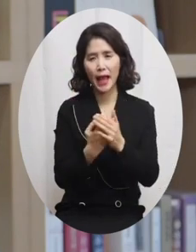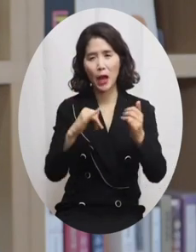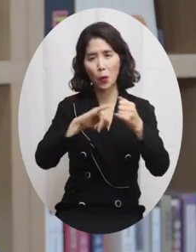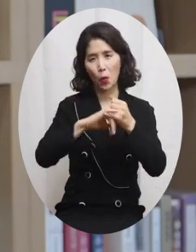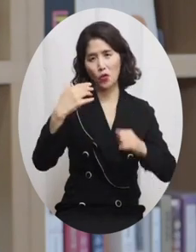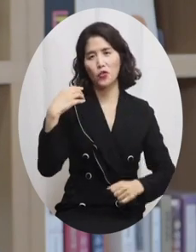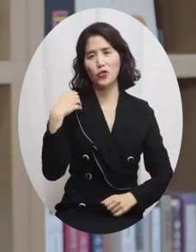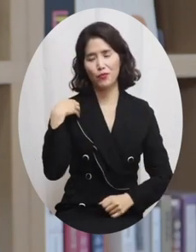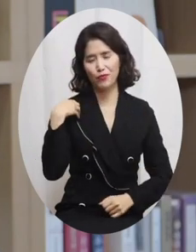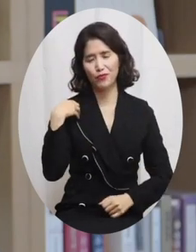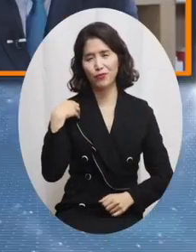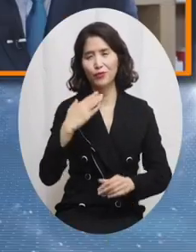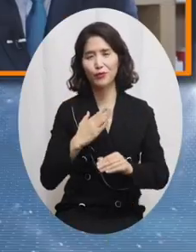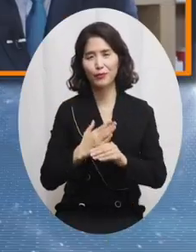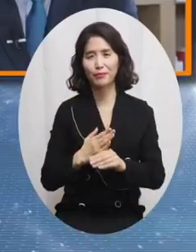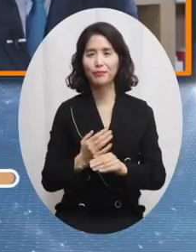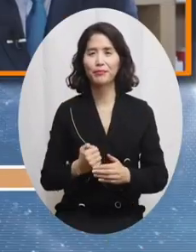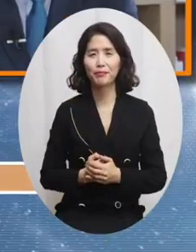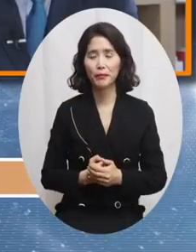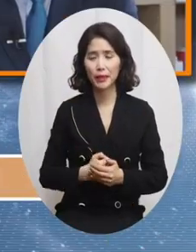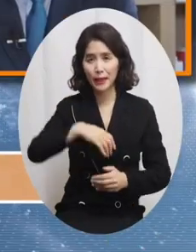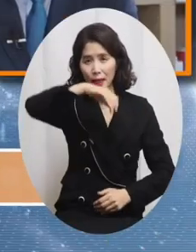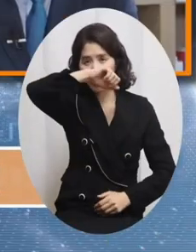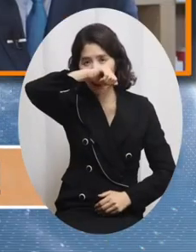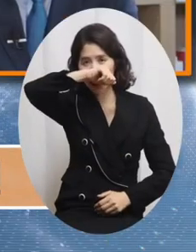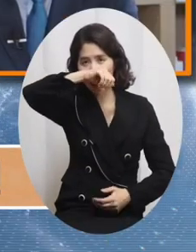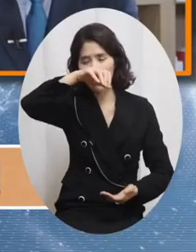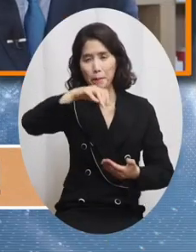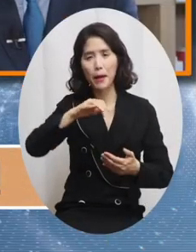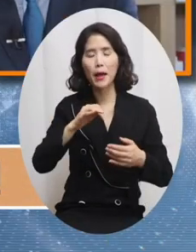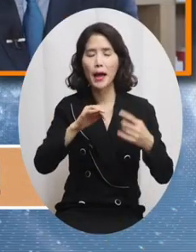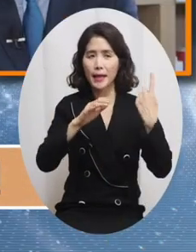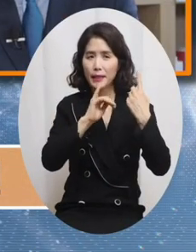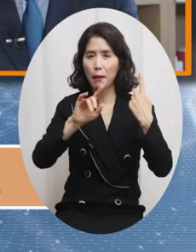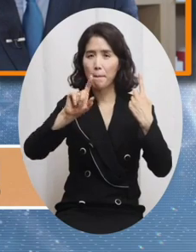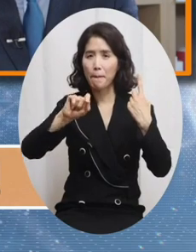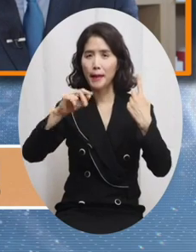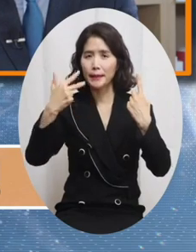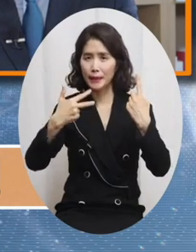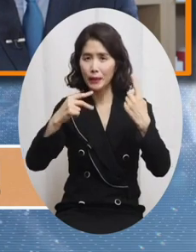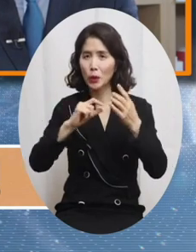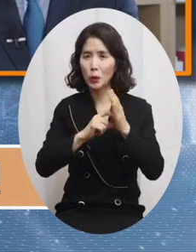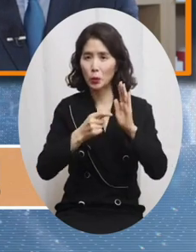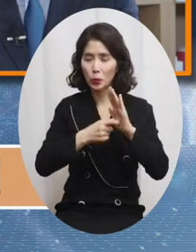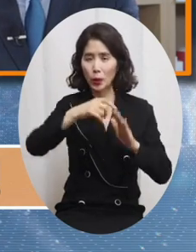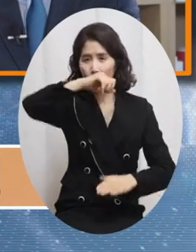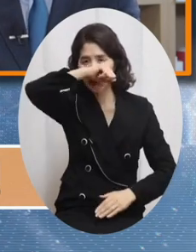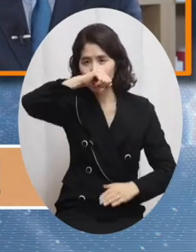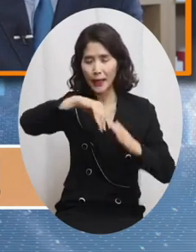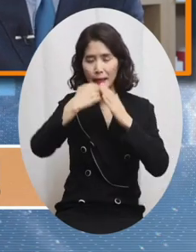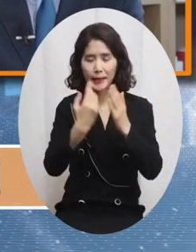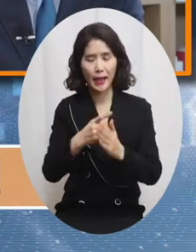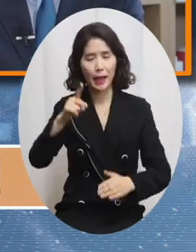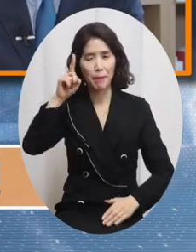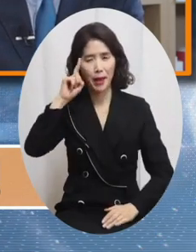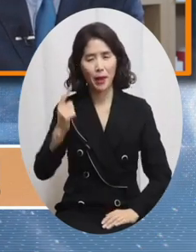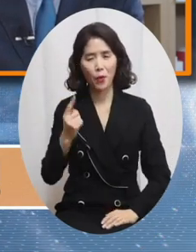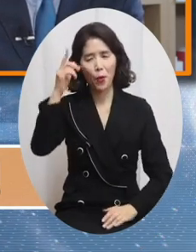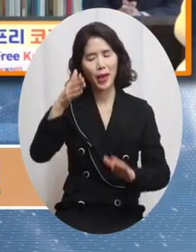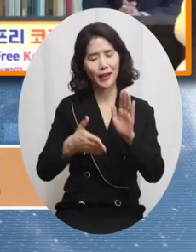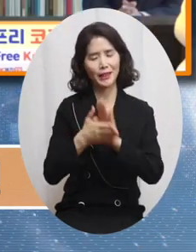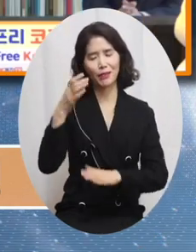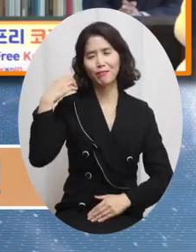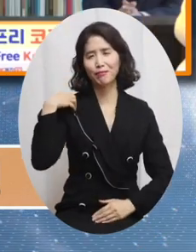이렇게 하고 있습니다. 그래서 그 비용이 한 17,000원 정도가 들어가는데 그걸 전부 다 고양시가 부담을